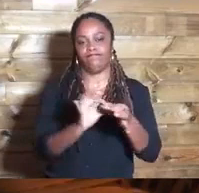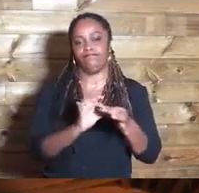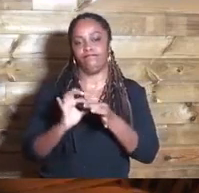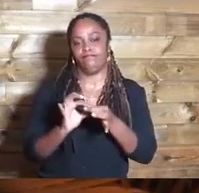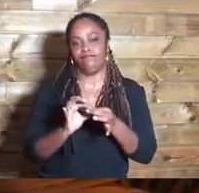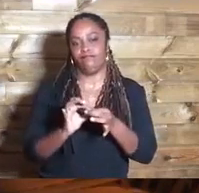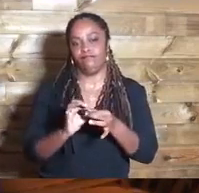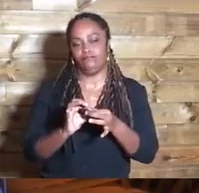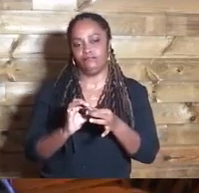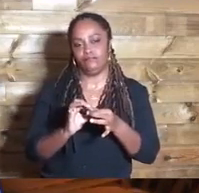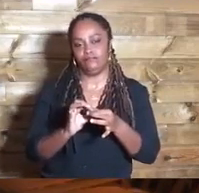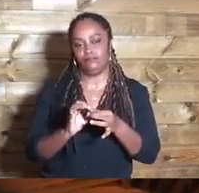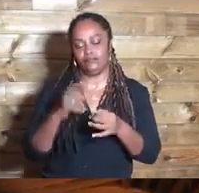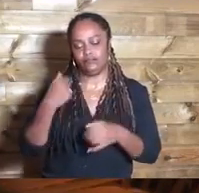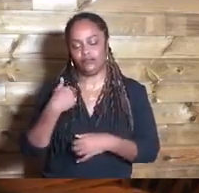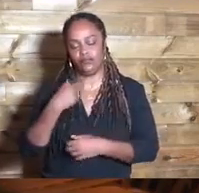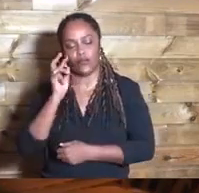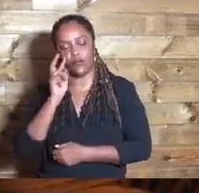on a regardé la télé,